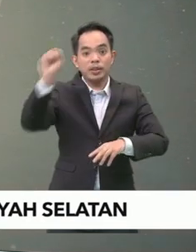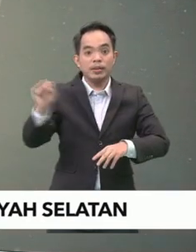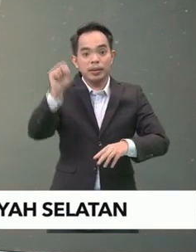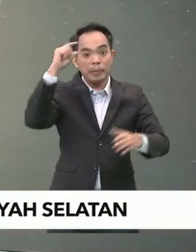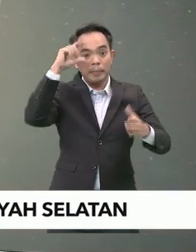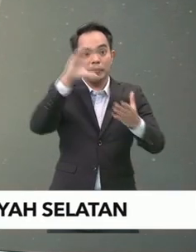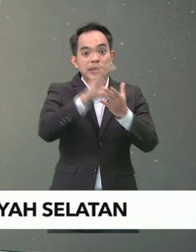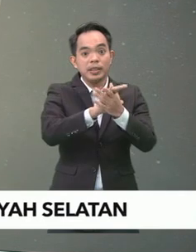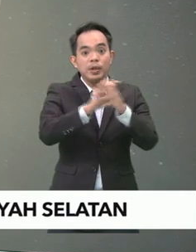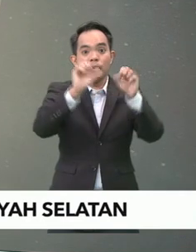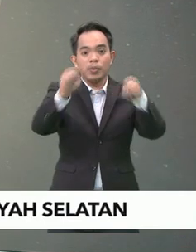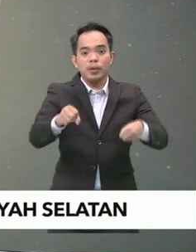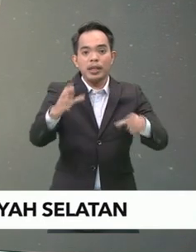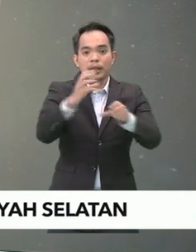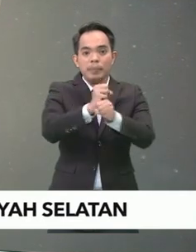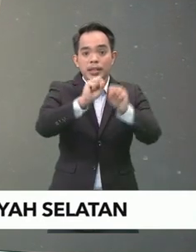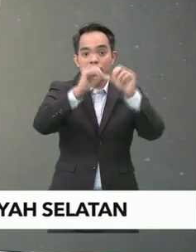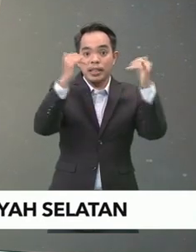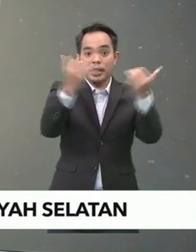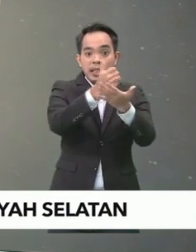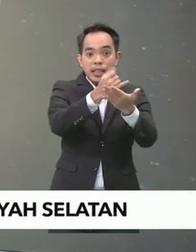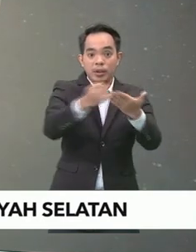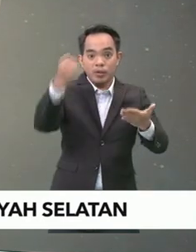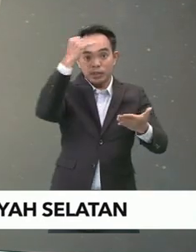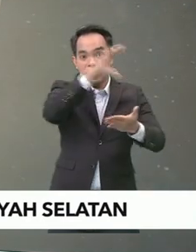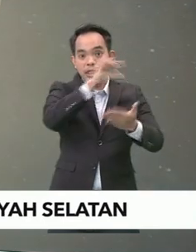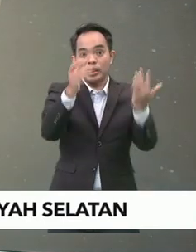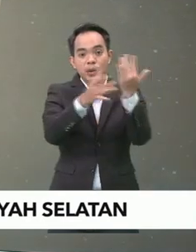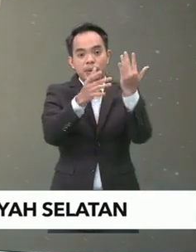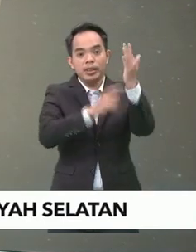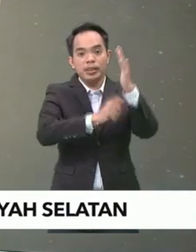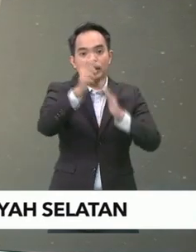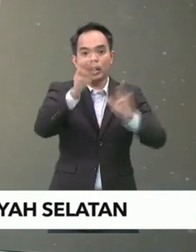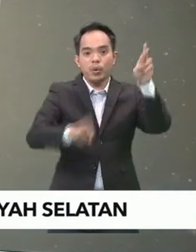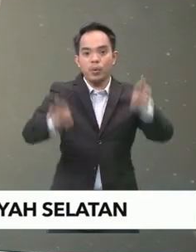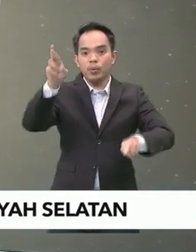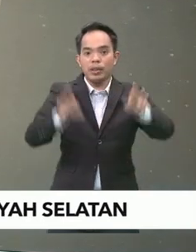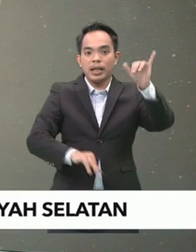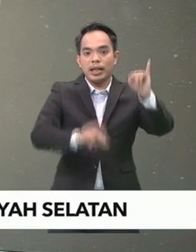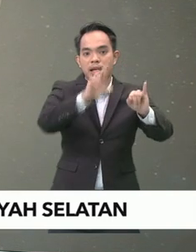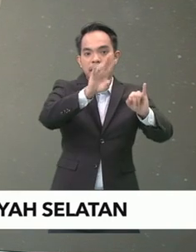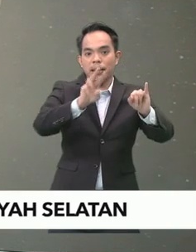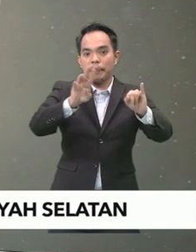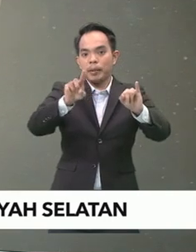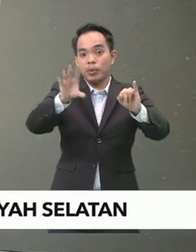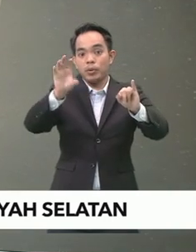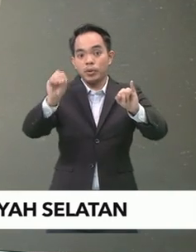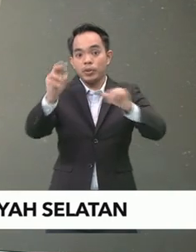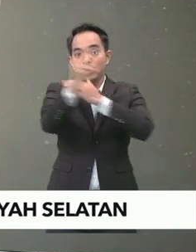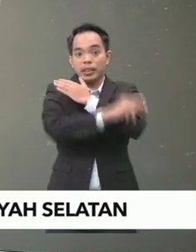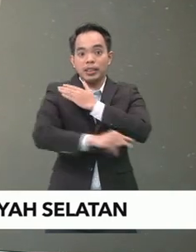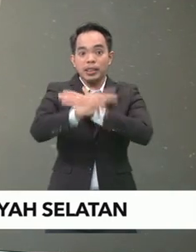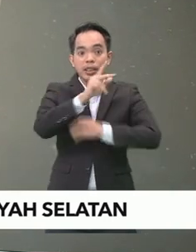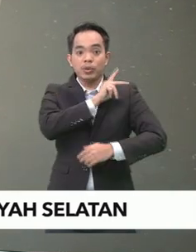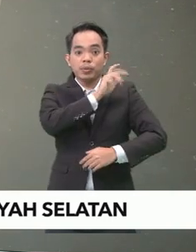yakin dapat menarik lebih banyak syarikat inovasi dan berteknologi tinggi dalam bidang robotik IR 4.0 dari negeri itu.